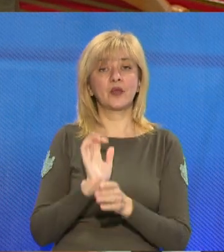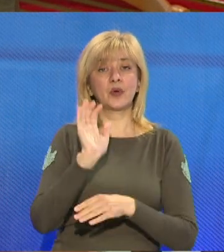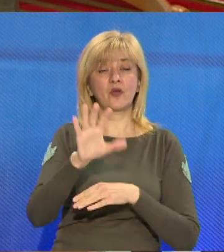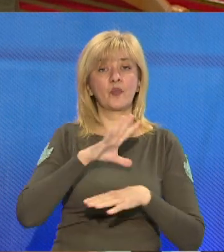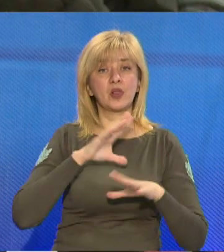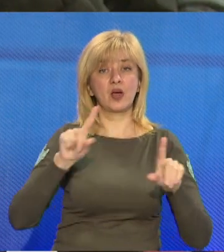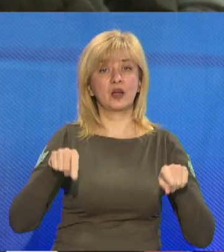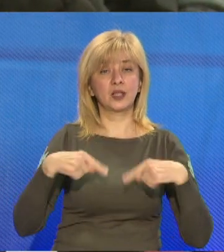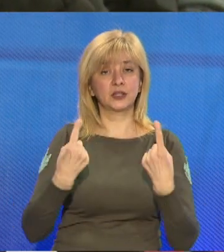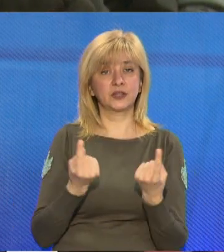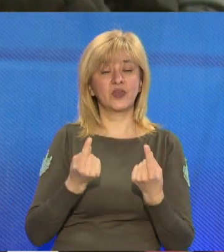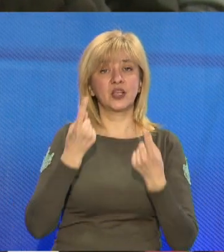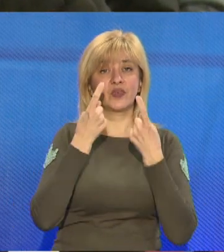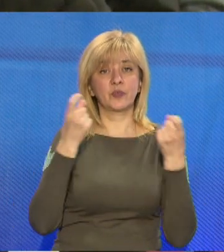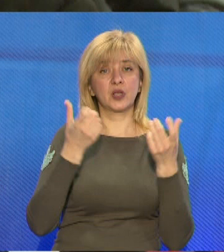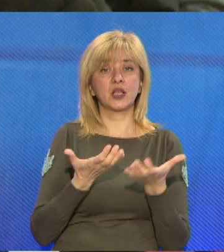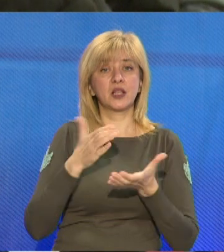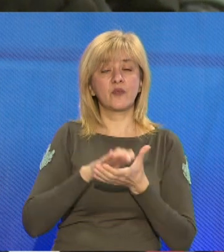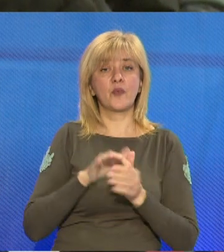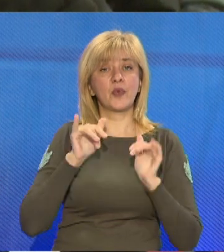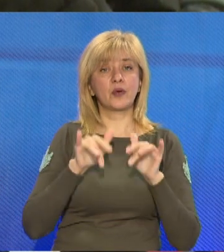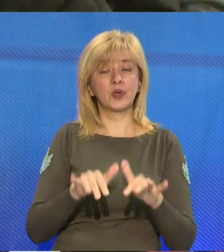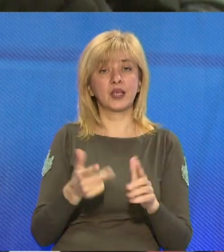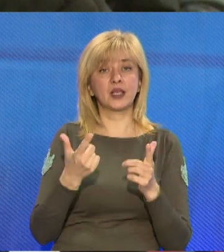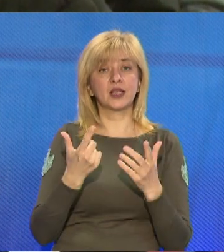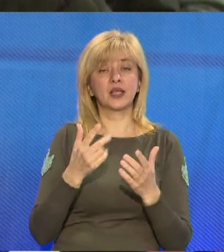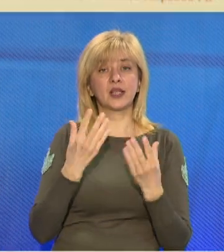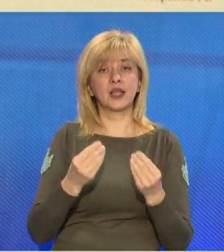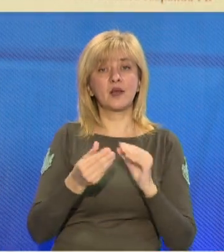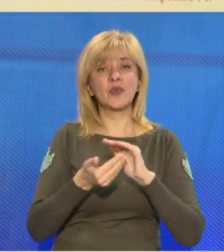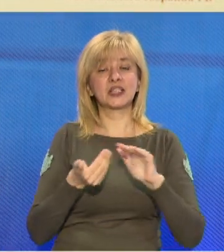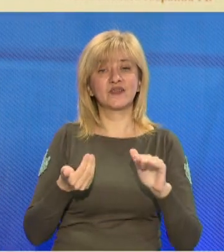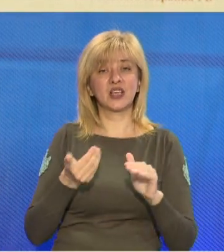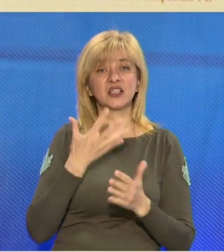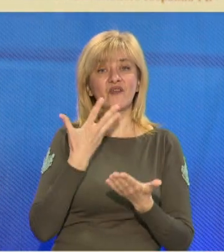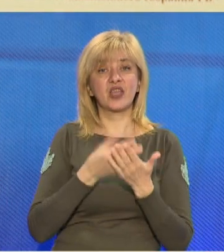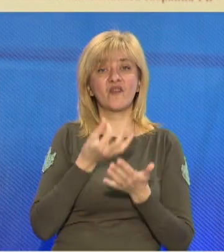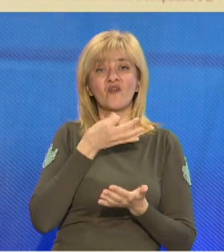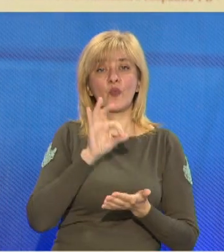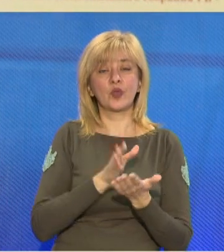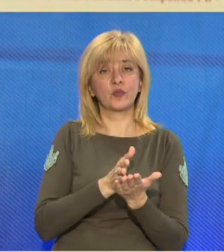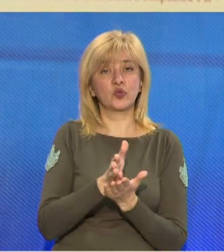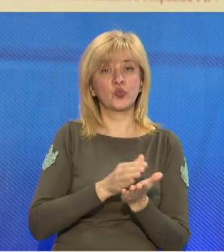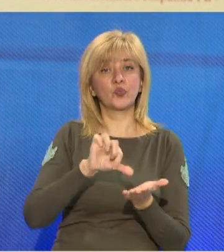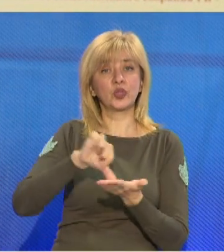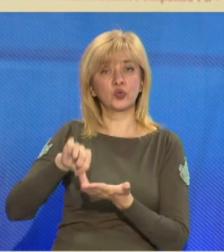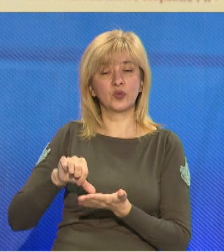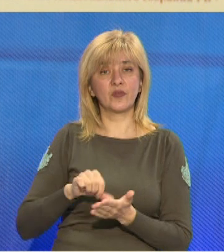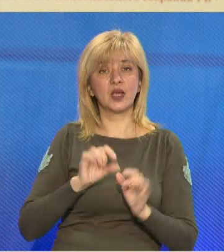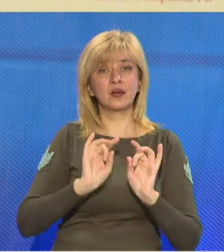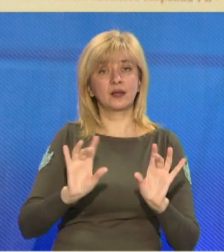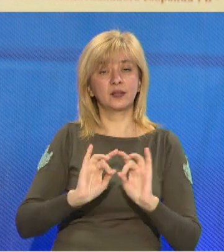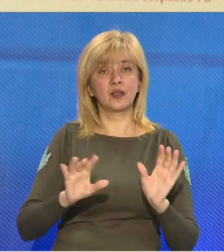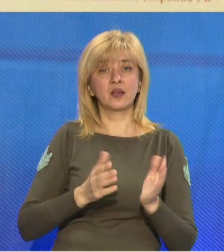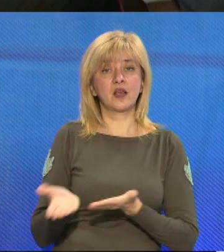было организовано информационно-ознаймленшее мероприемство «День призывника». Своим опытом службы с присутными поделились